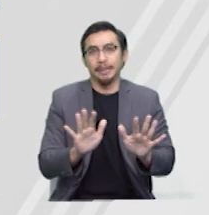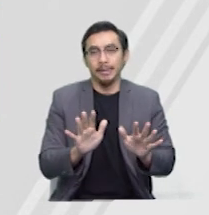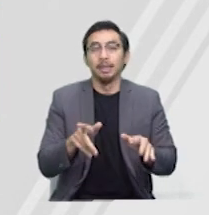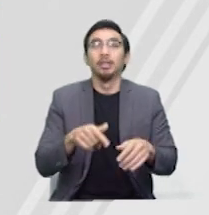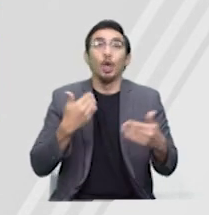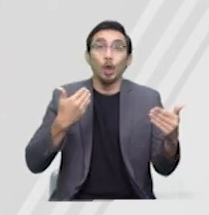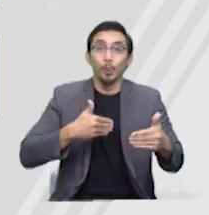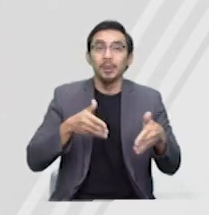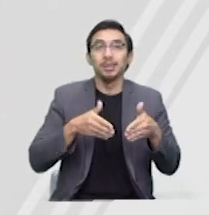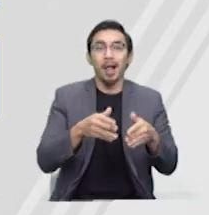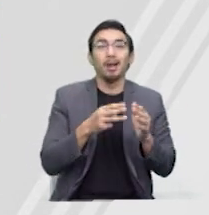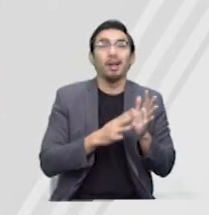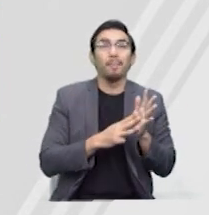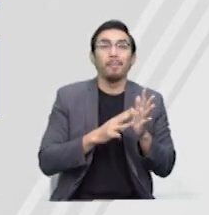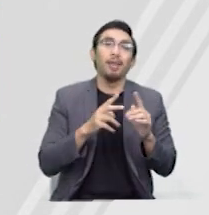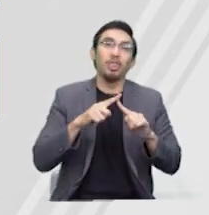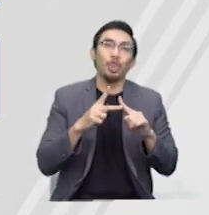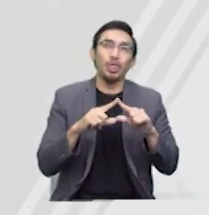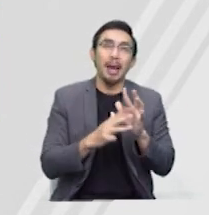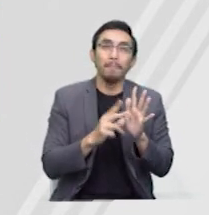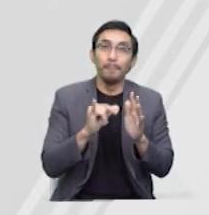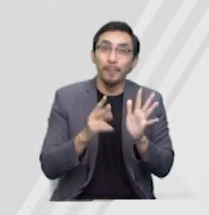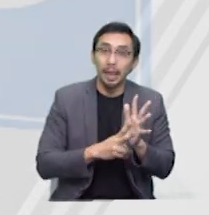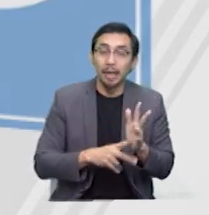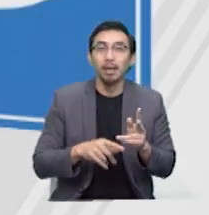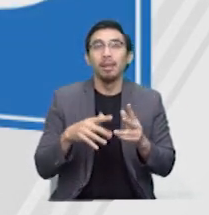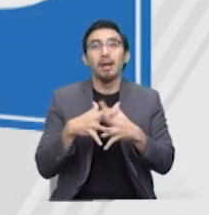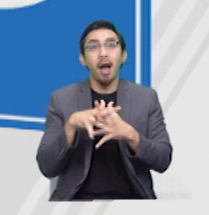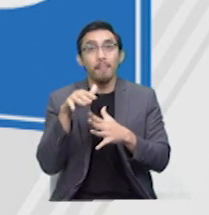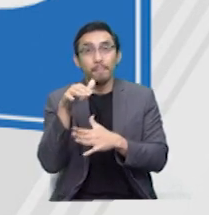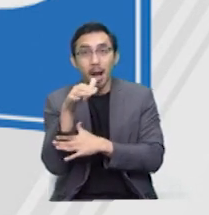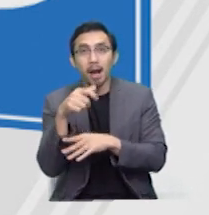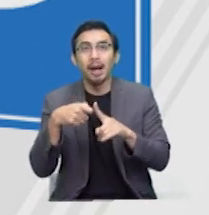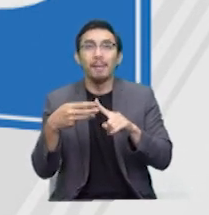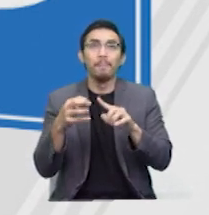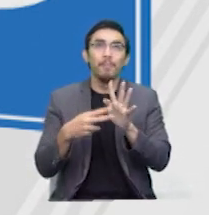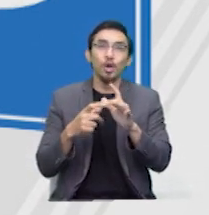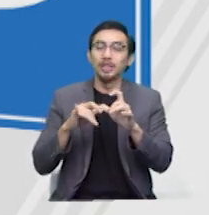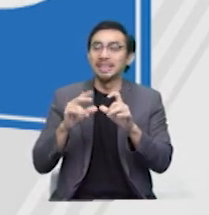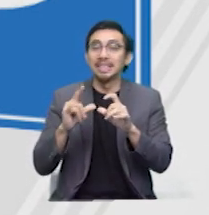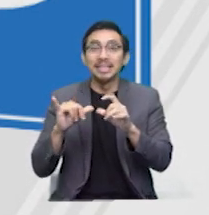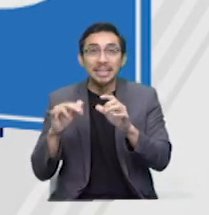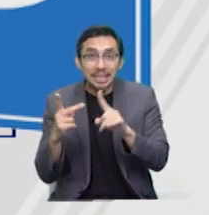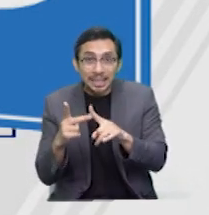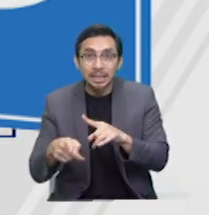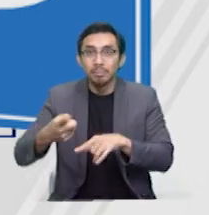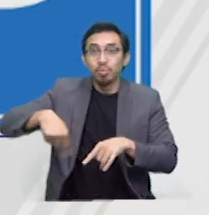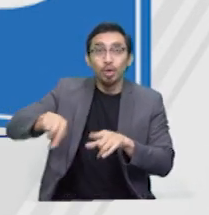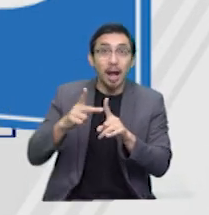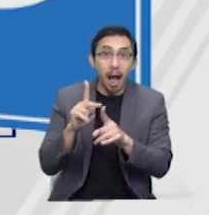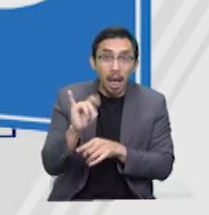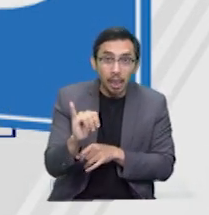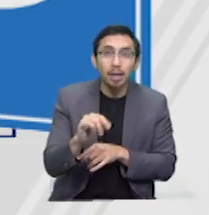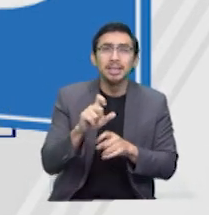kemacetan kendaraan, diantaranya penutupan Jalan Ema Tamrin dan Jalan Tanah Abang menuju Kebon Sirih dan Bundaran HI. Sepanjang Car Free